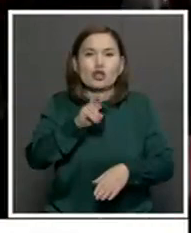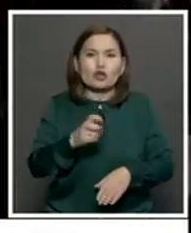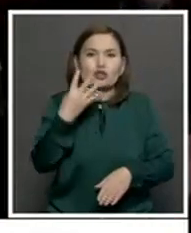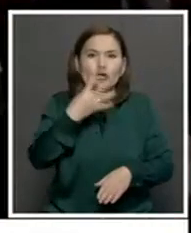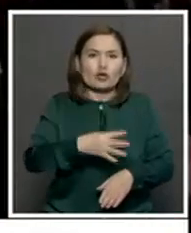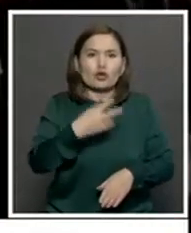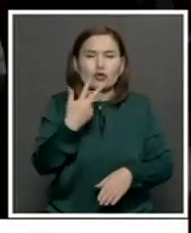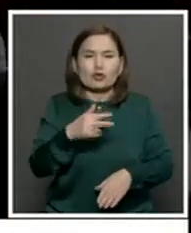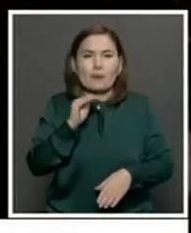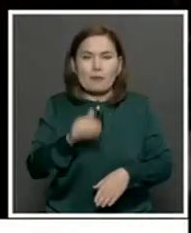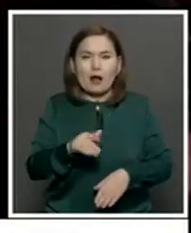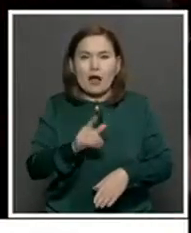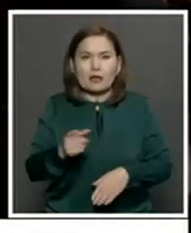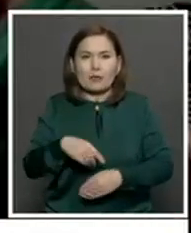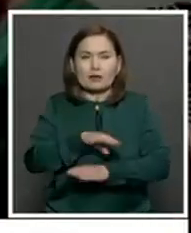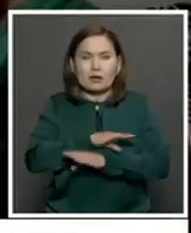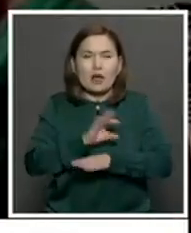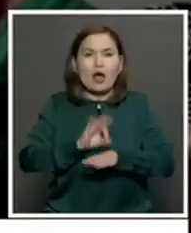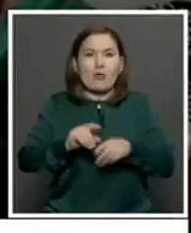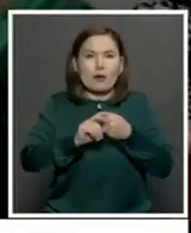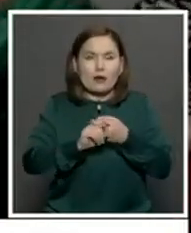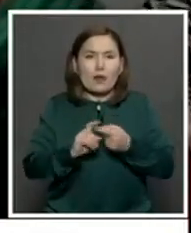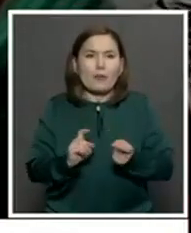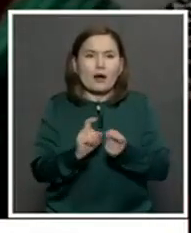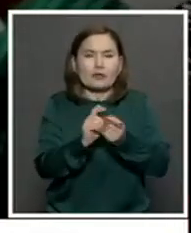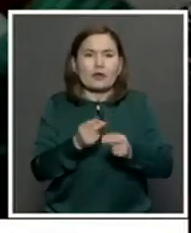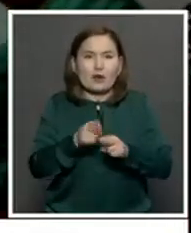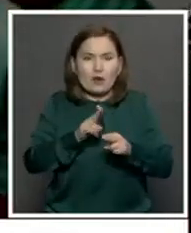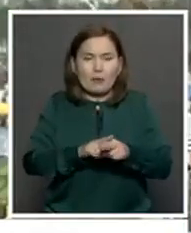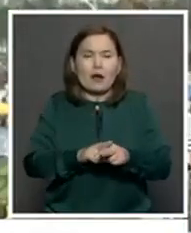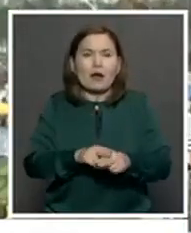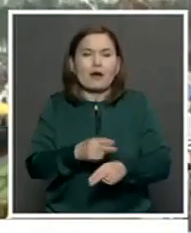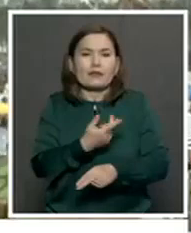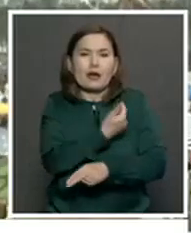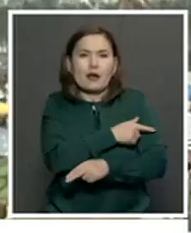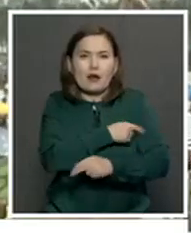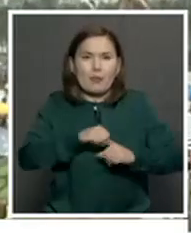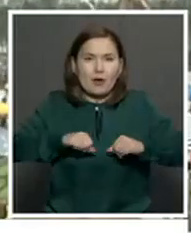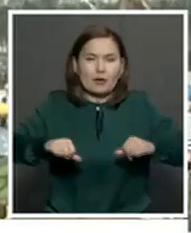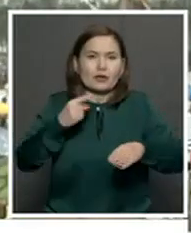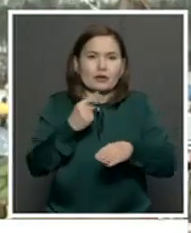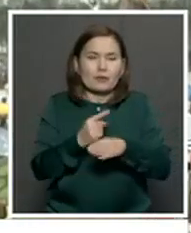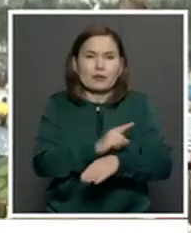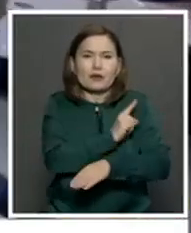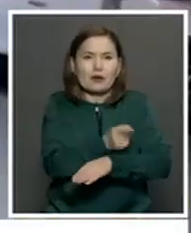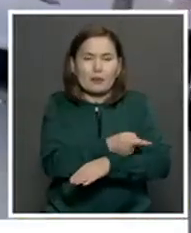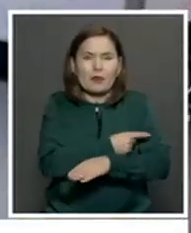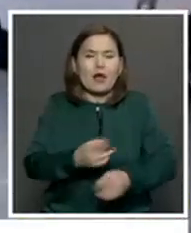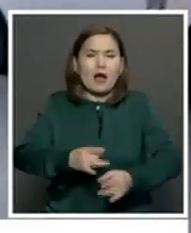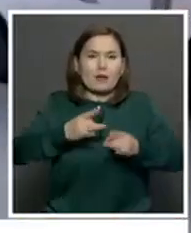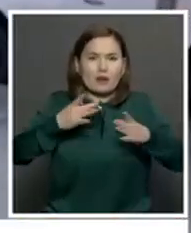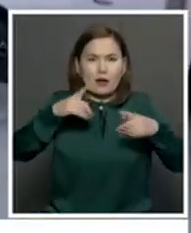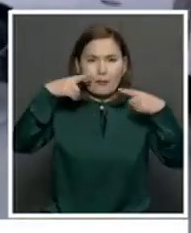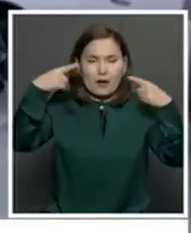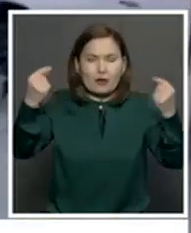243 мыңдайы қайтыс болды. Індетпен күресу үшін коменданттық сағат жарияланып, әйгілі Рио карнавалдарын өткізуге тыйым